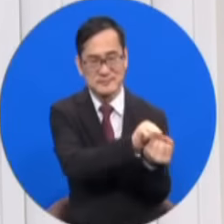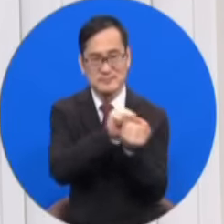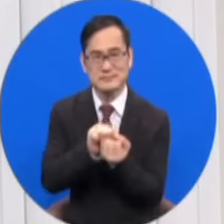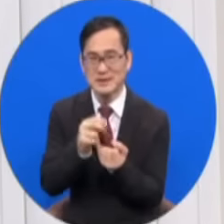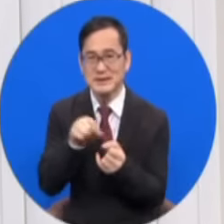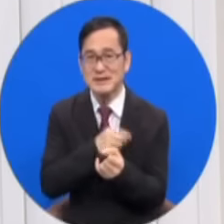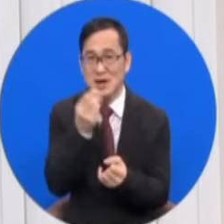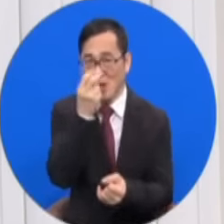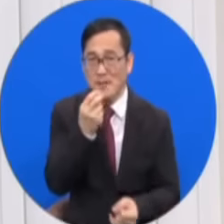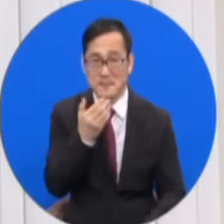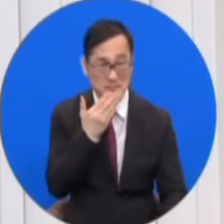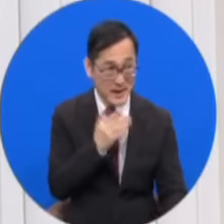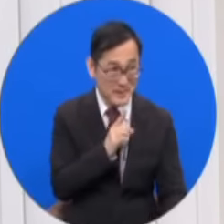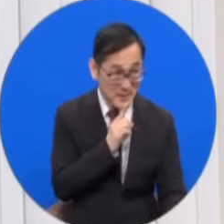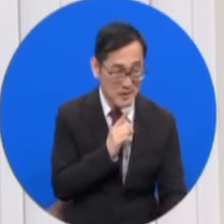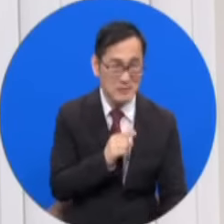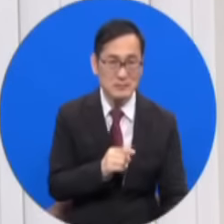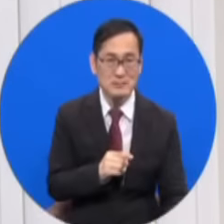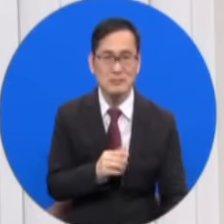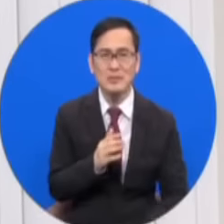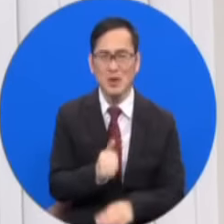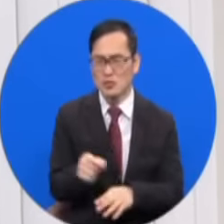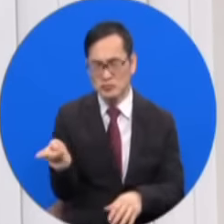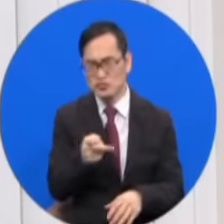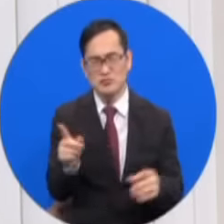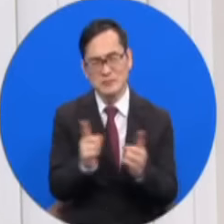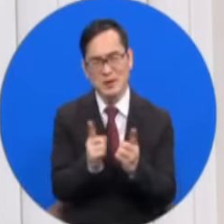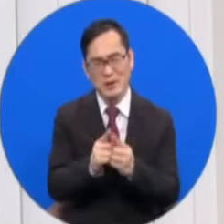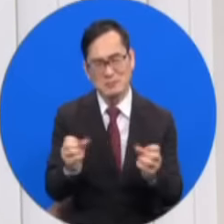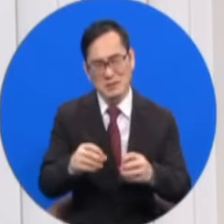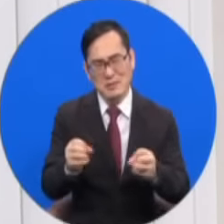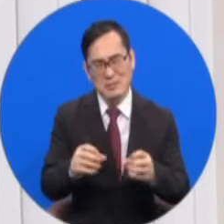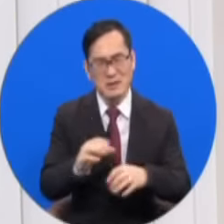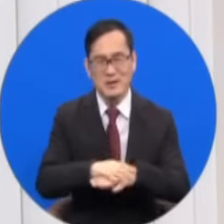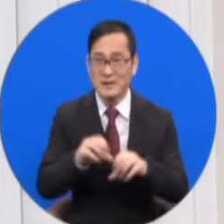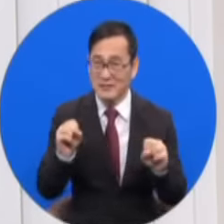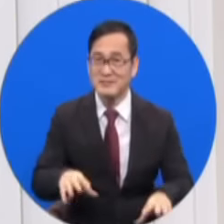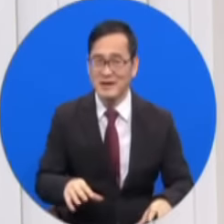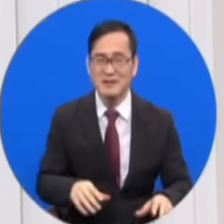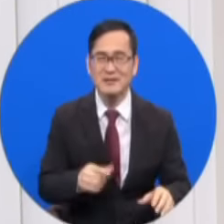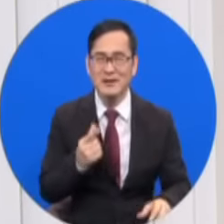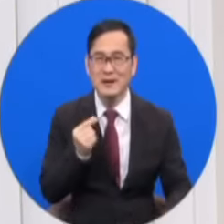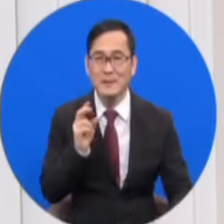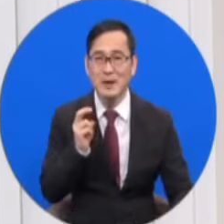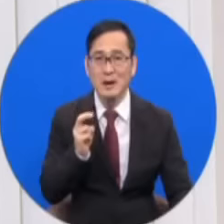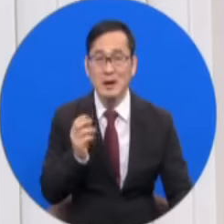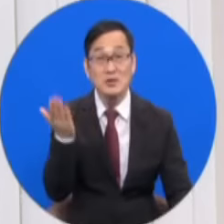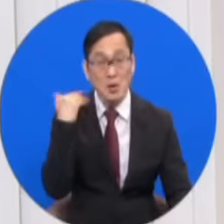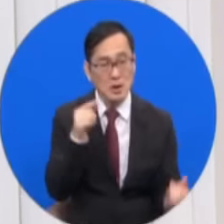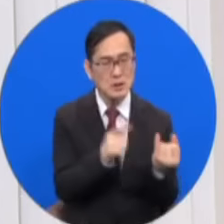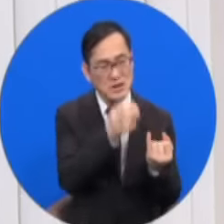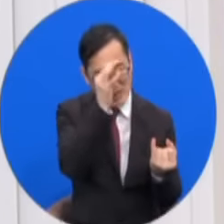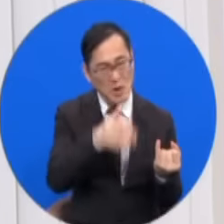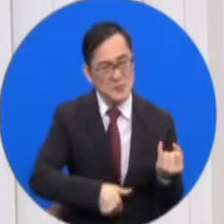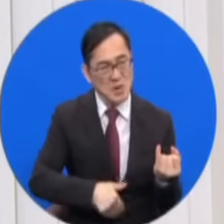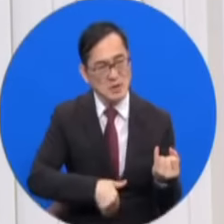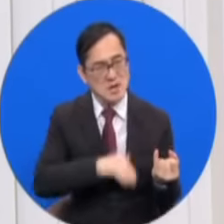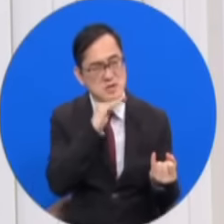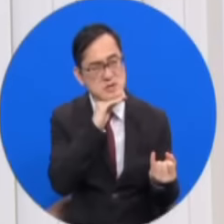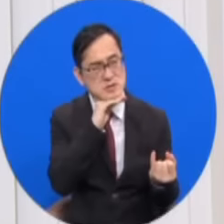입장에서는 수요 없는 공급이다 이렇게 느낄 거예요 왜냐하면 이미 국민들은 그것들을 원한지 한참 되셨는데 거기에